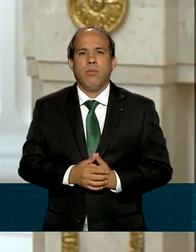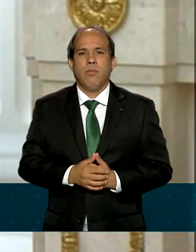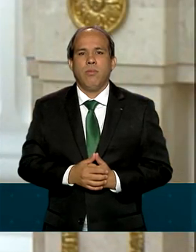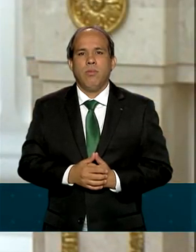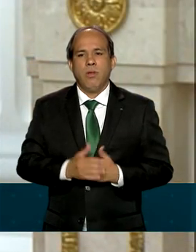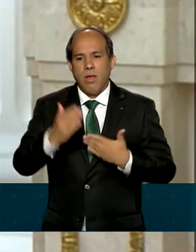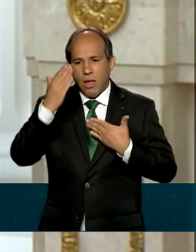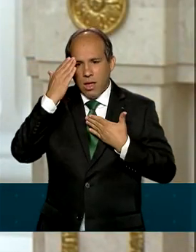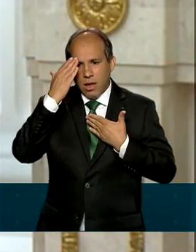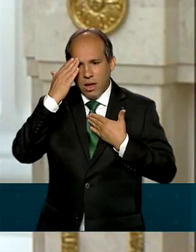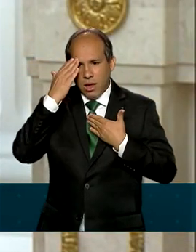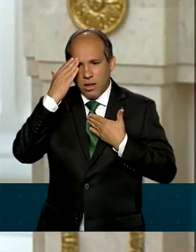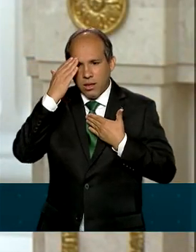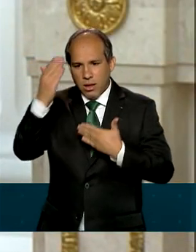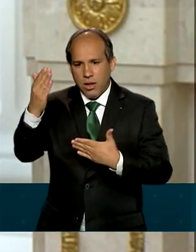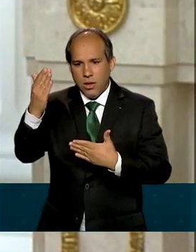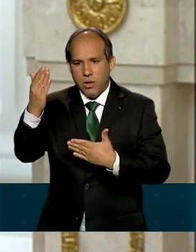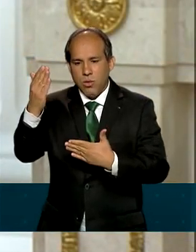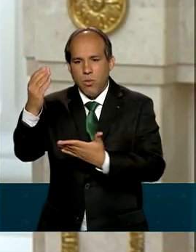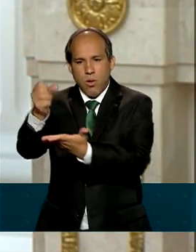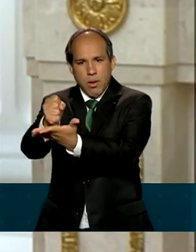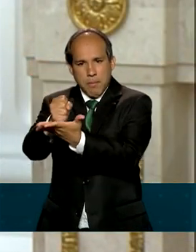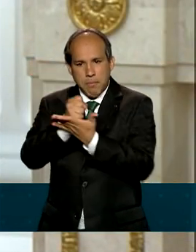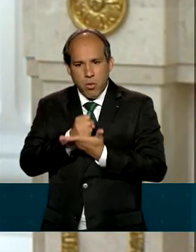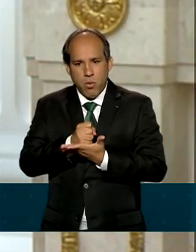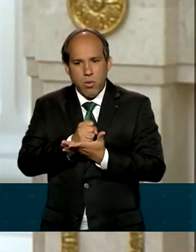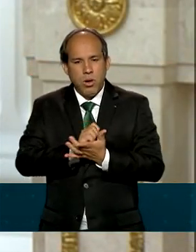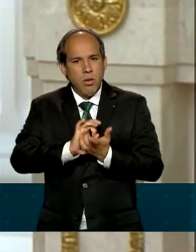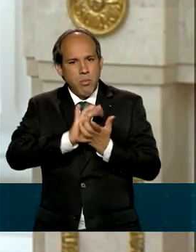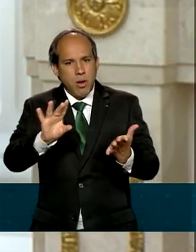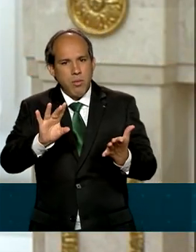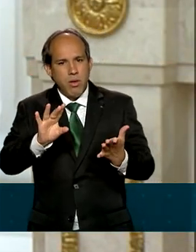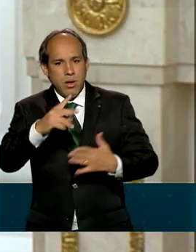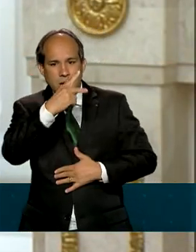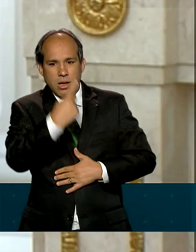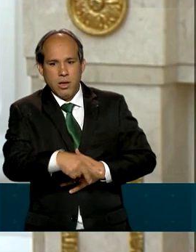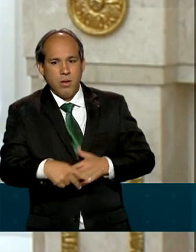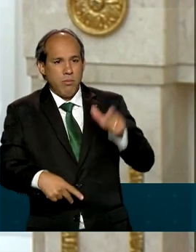indulto a um brasileiro que estava na Rússia até o ano passado.